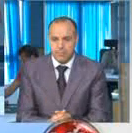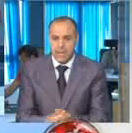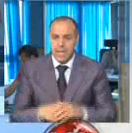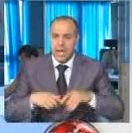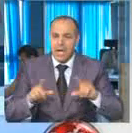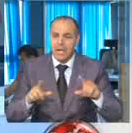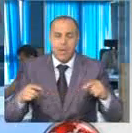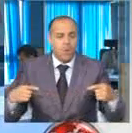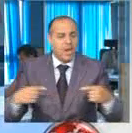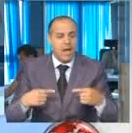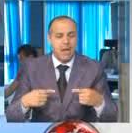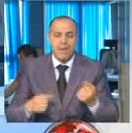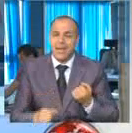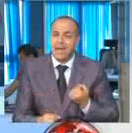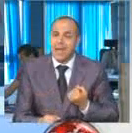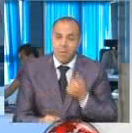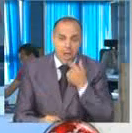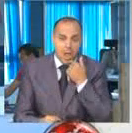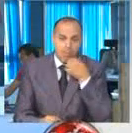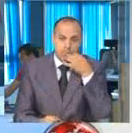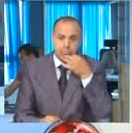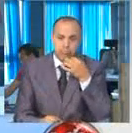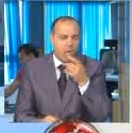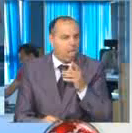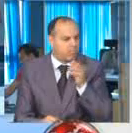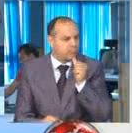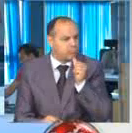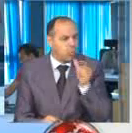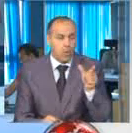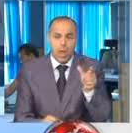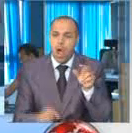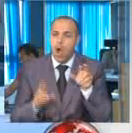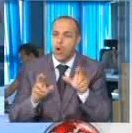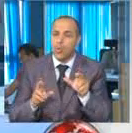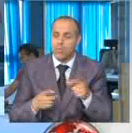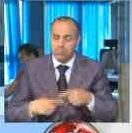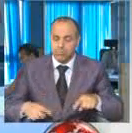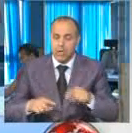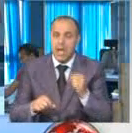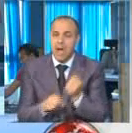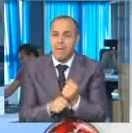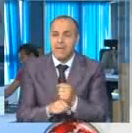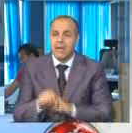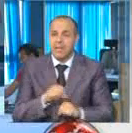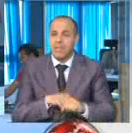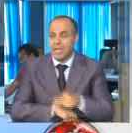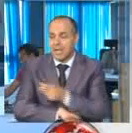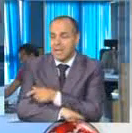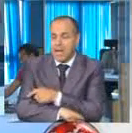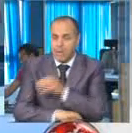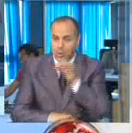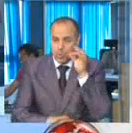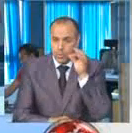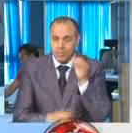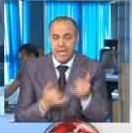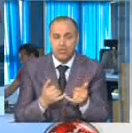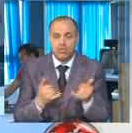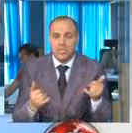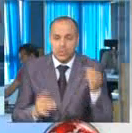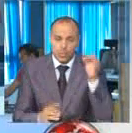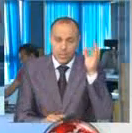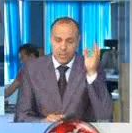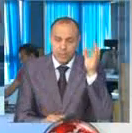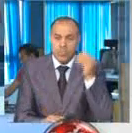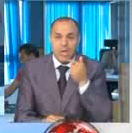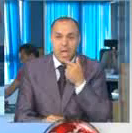الإعلام والحرب على الإرهاب وخطاب الكراهية هو عنوان ورشة عمل نظمتها النقابة الوطنية للصحفيين